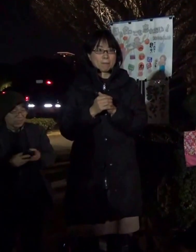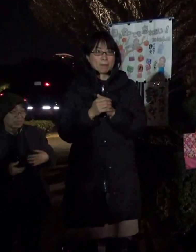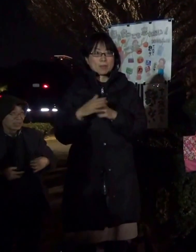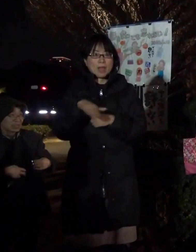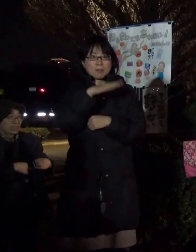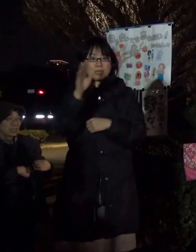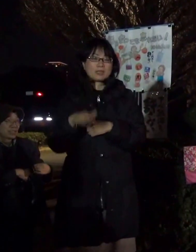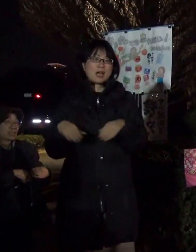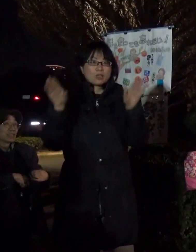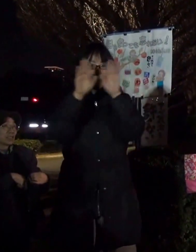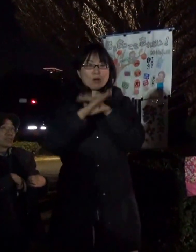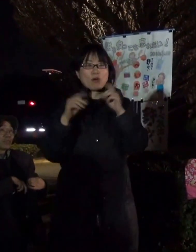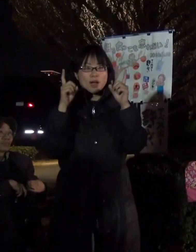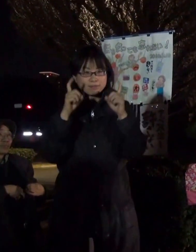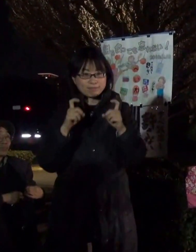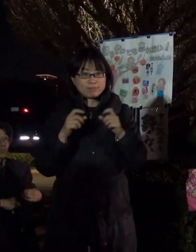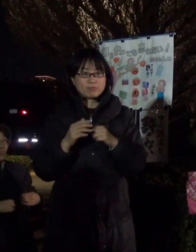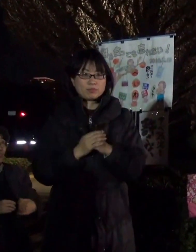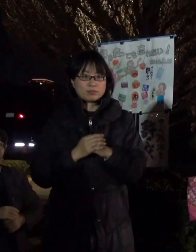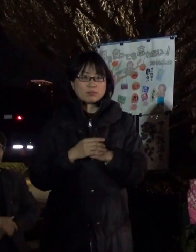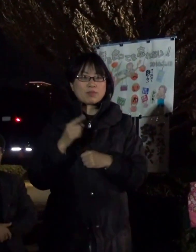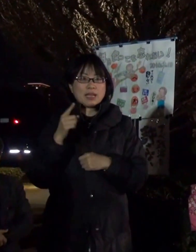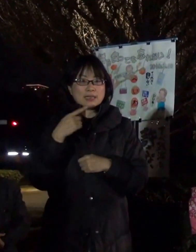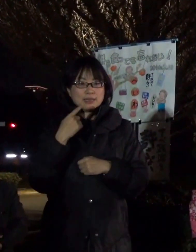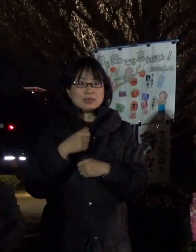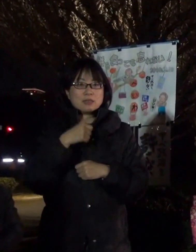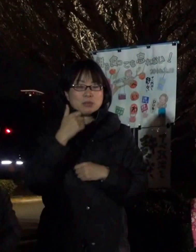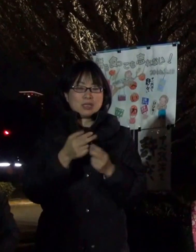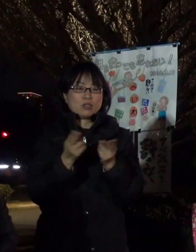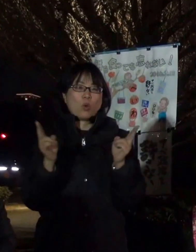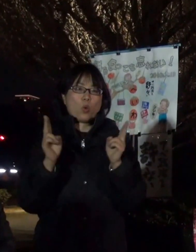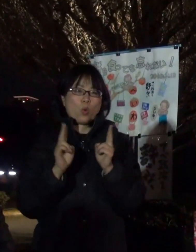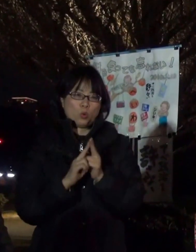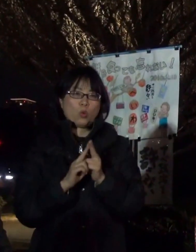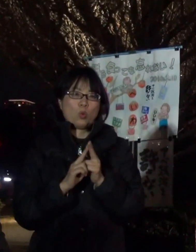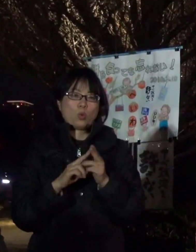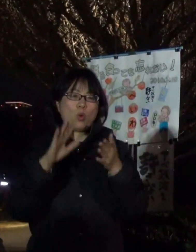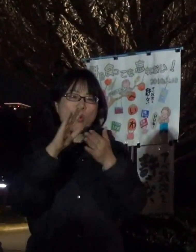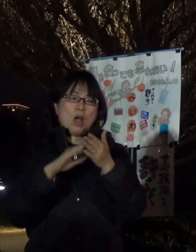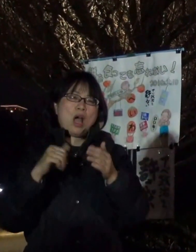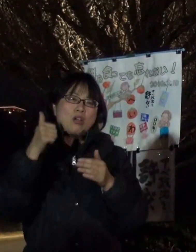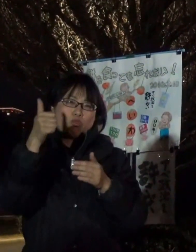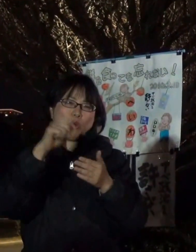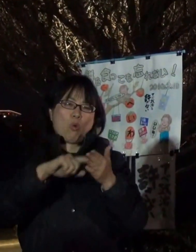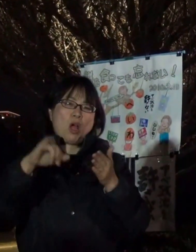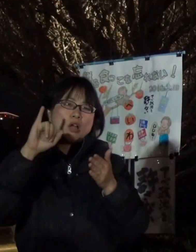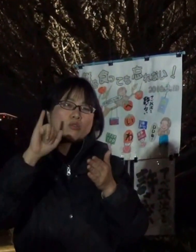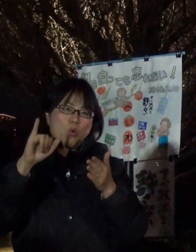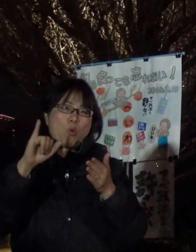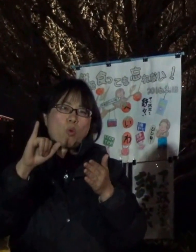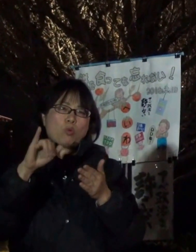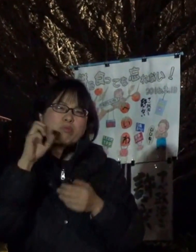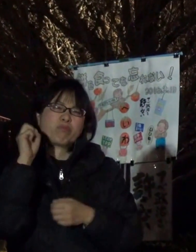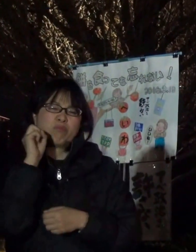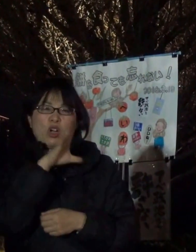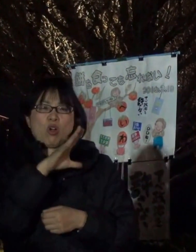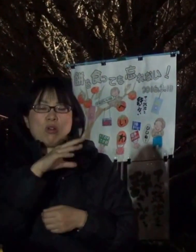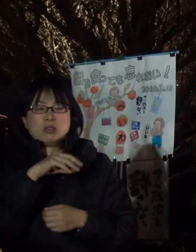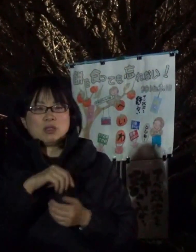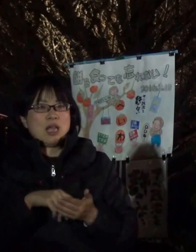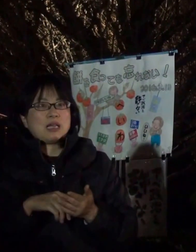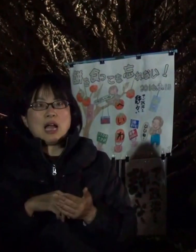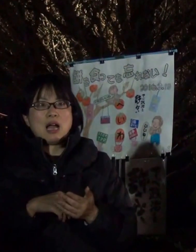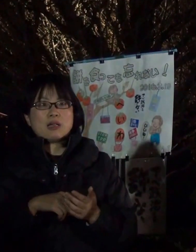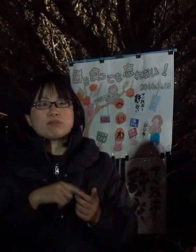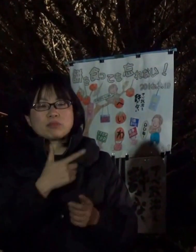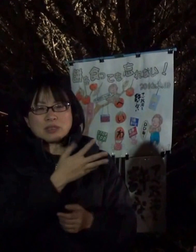皆さんこんばんは。自民党の議員閣僚の暴言が相次いでいますが、丸山議員は日本がアメリカの51番